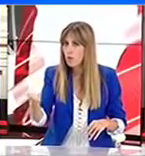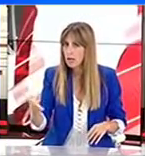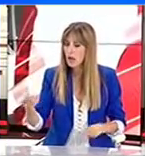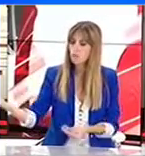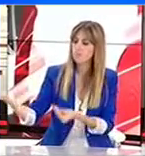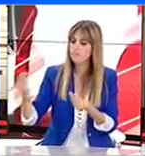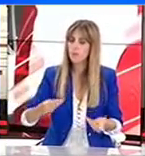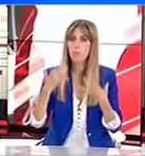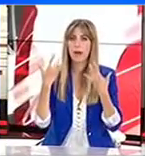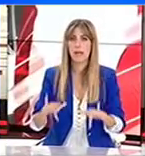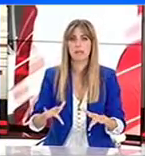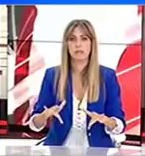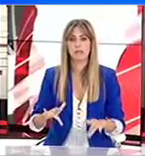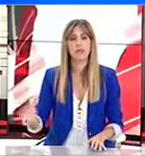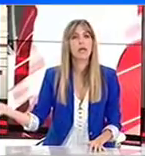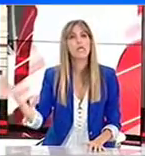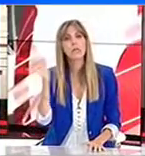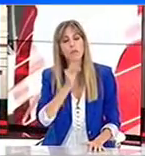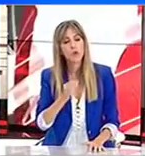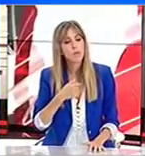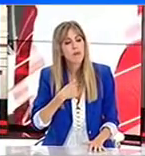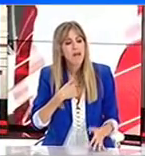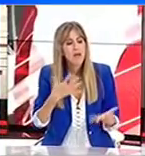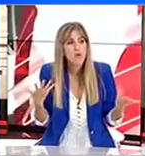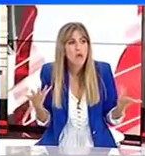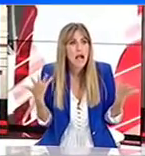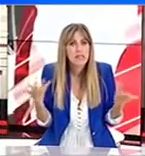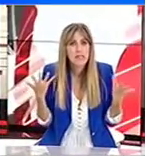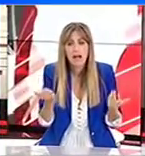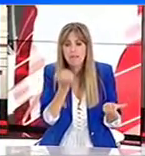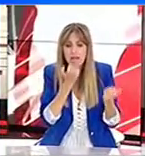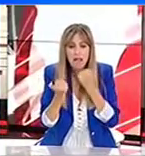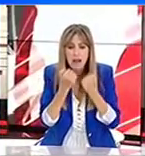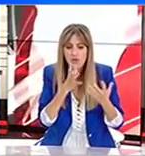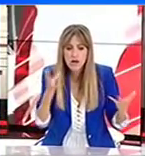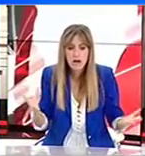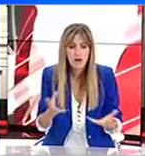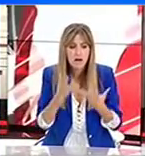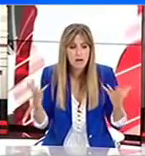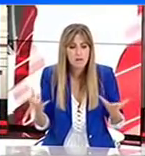το ηθικό κομμάτι είναι αυτό το οποίο με βαραίνει. Δεν μπορώ να συνεχίσω έχοντας